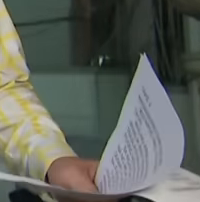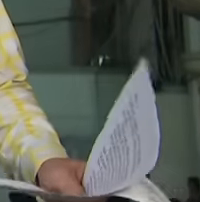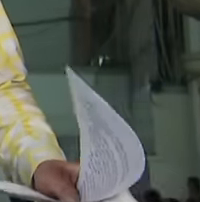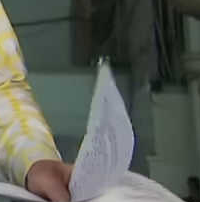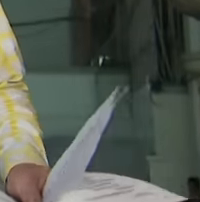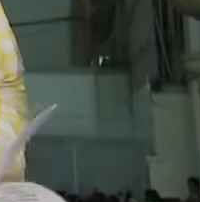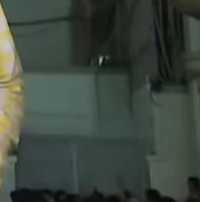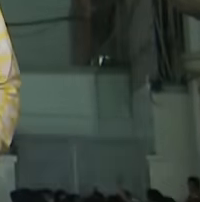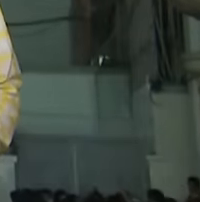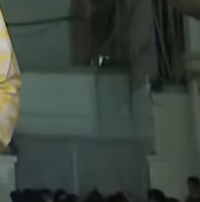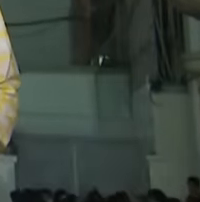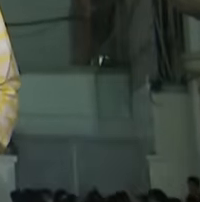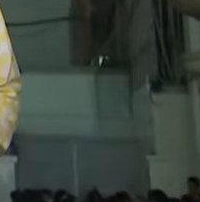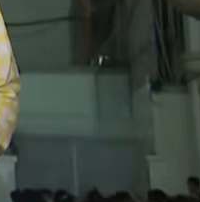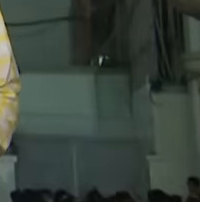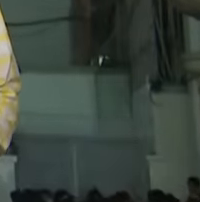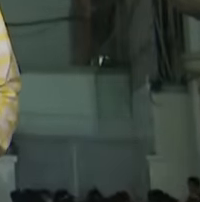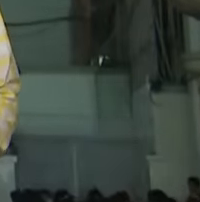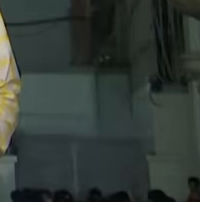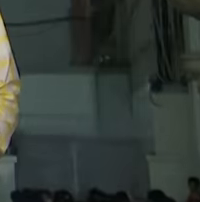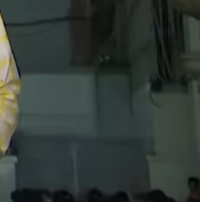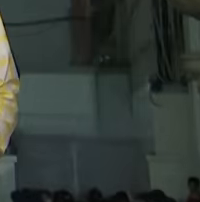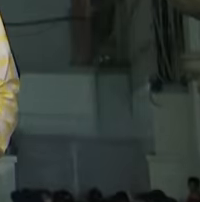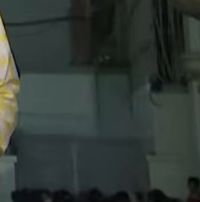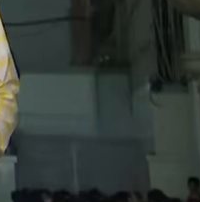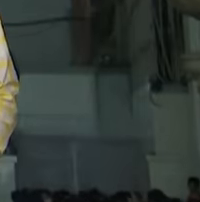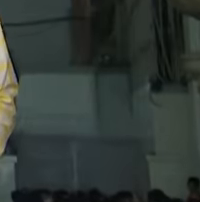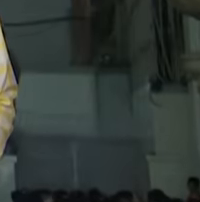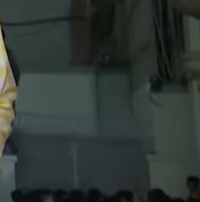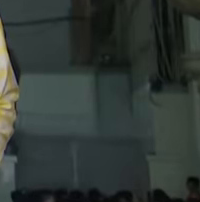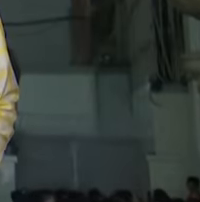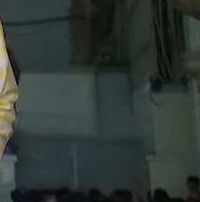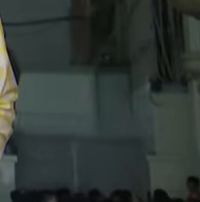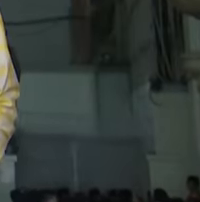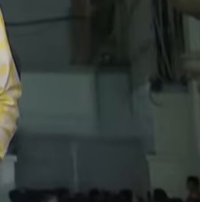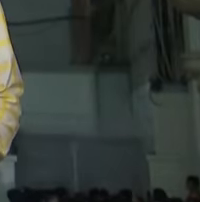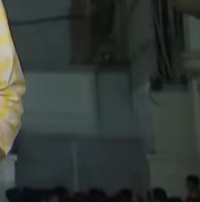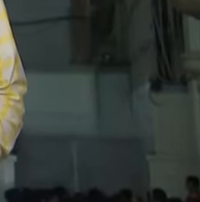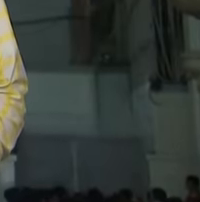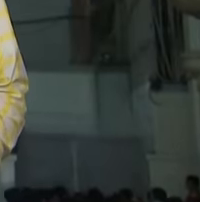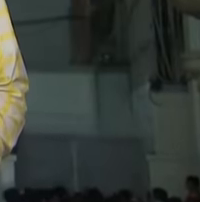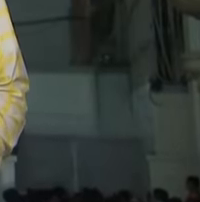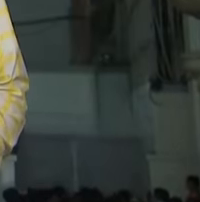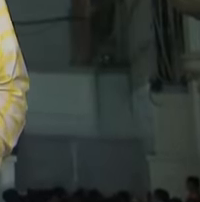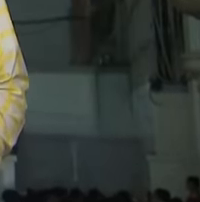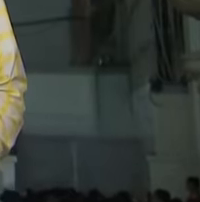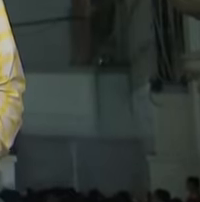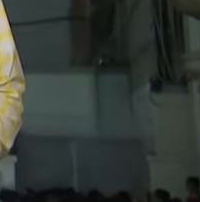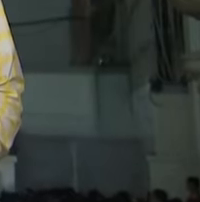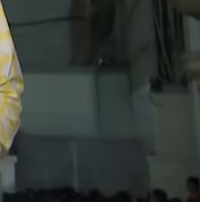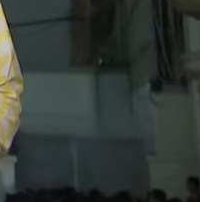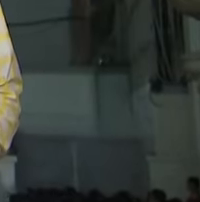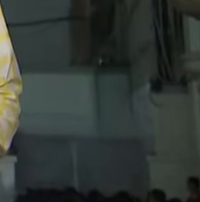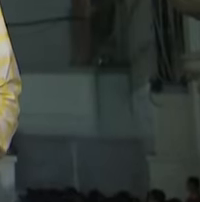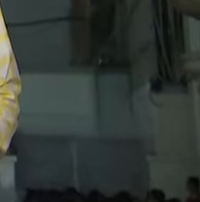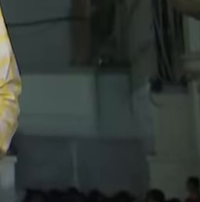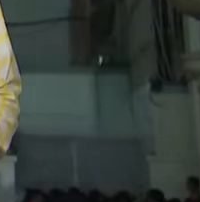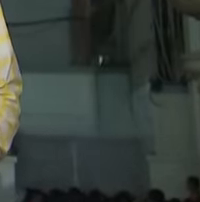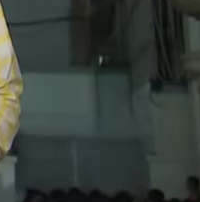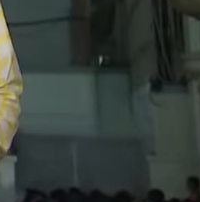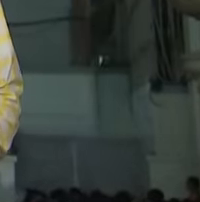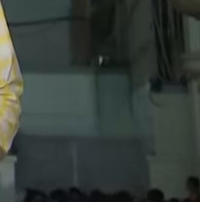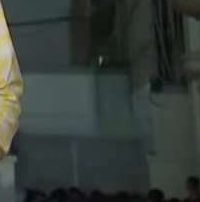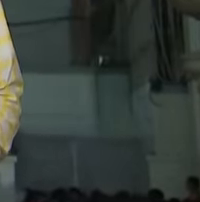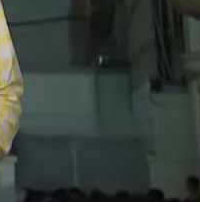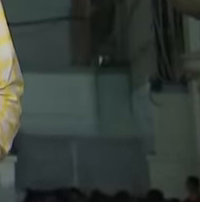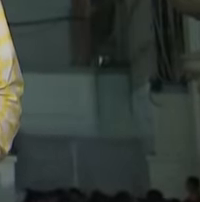hindi pangkaraniman sapagkat taon-taon ay inaabot po tayo ng umaga bago makarating sa simbahan. Pero kahit ilang beses